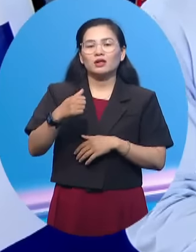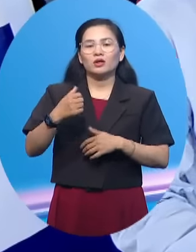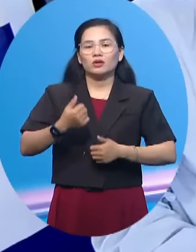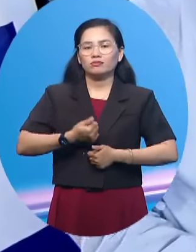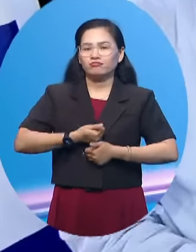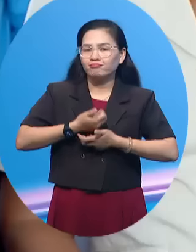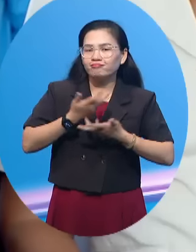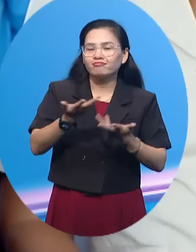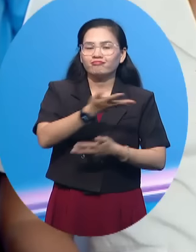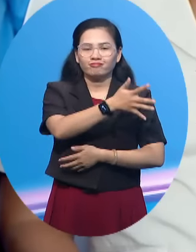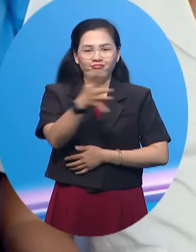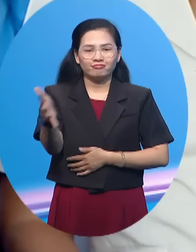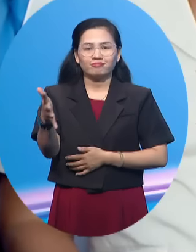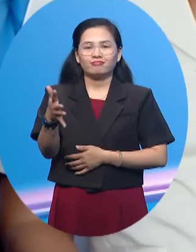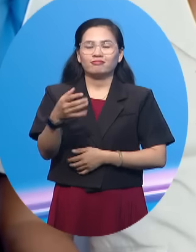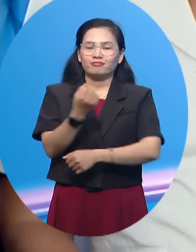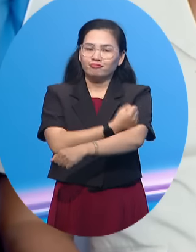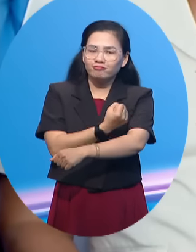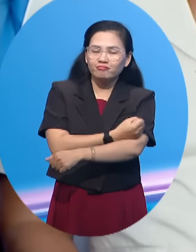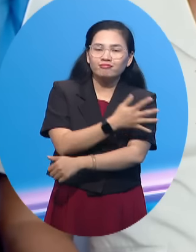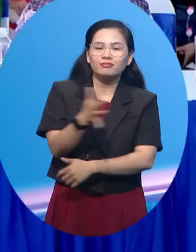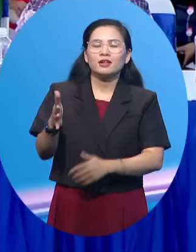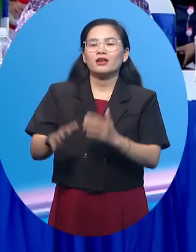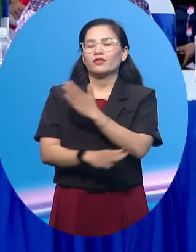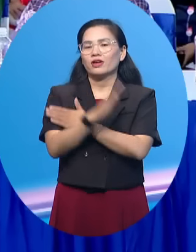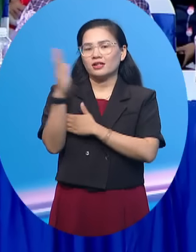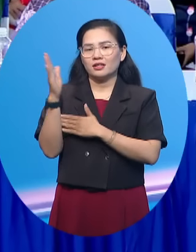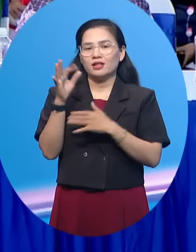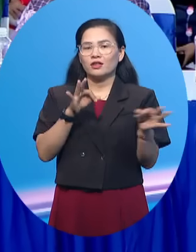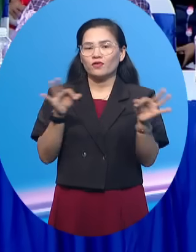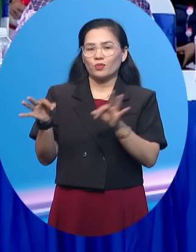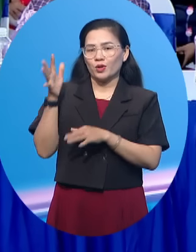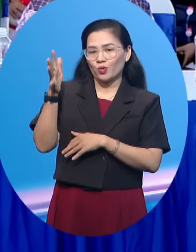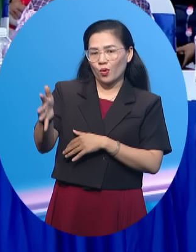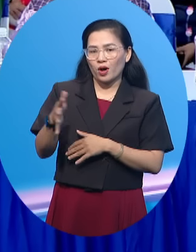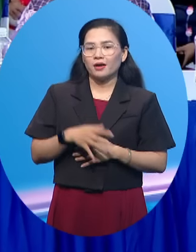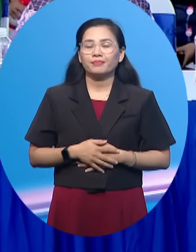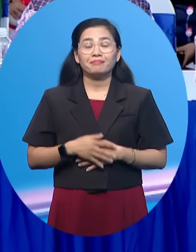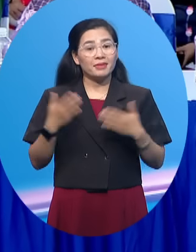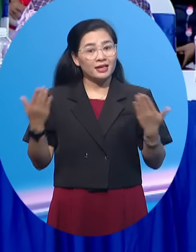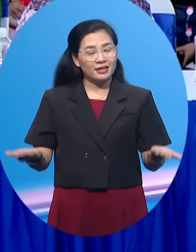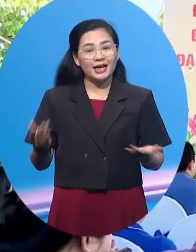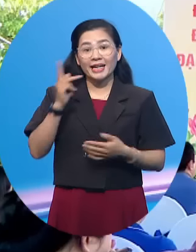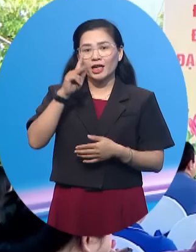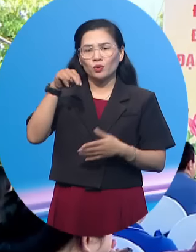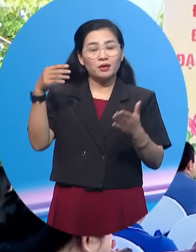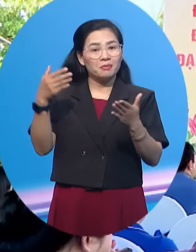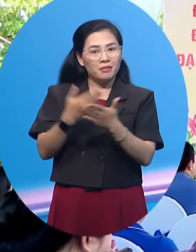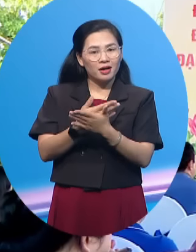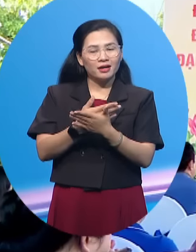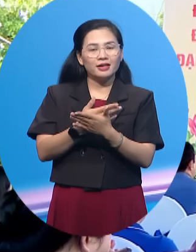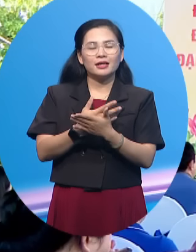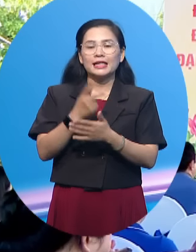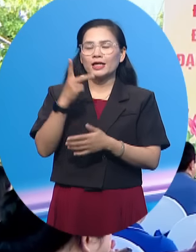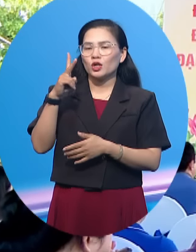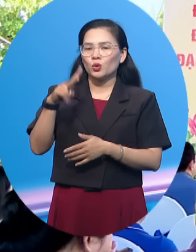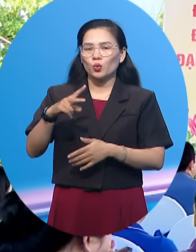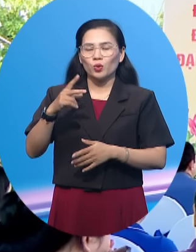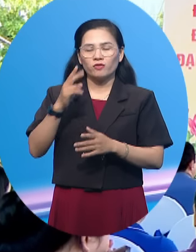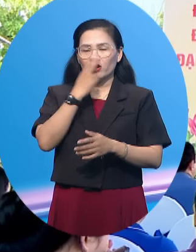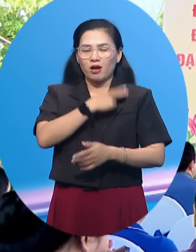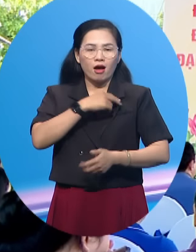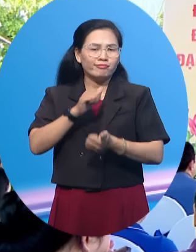của đội ngũ cán bộ Mặt trận Tổ quốc cho sự phát triển thành phố thời gian qua. Với tầm thế bước vào kỷ nguyên mới, kỷ nguyên vươn mình của dân tộc, đây cũng là